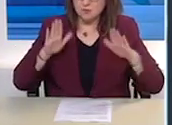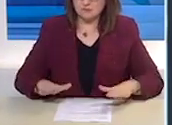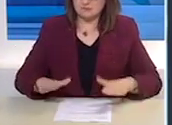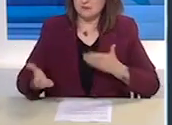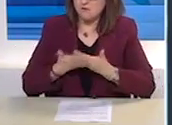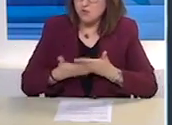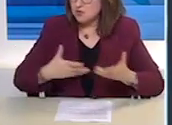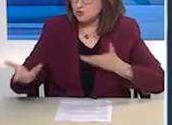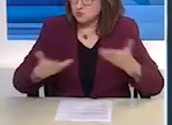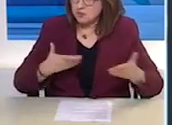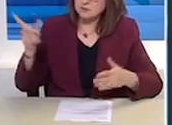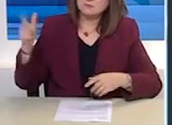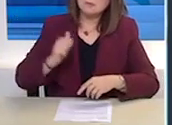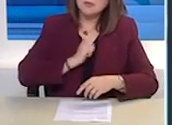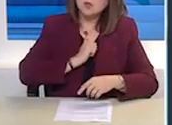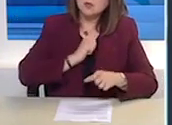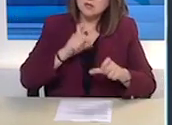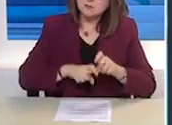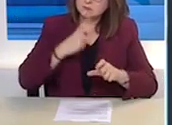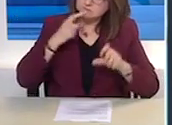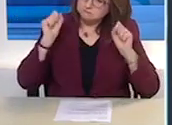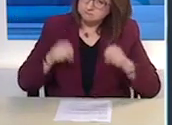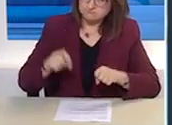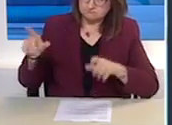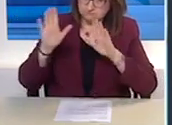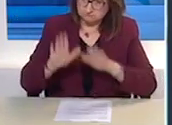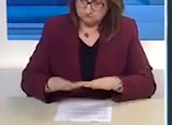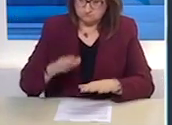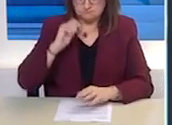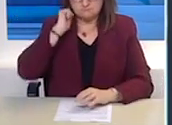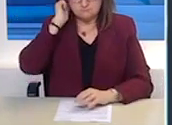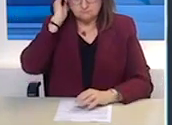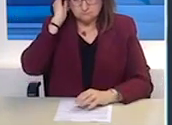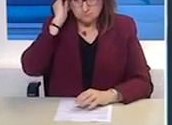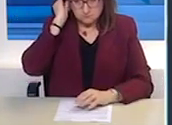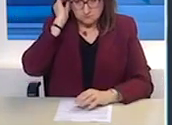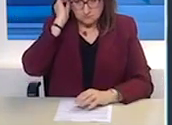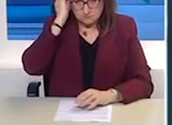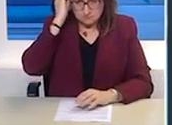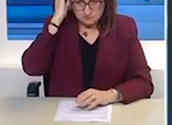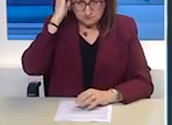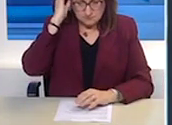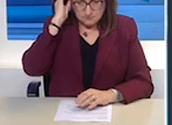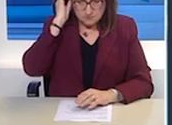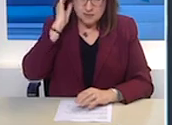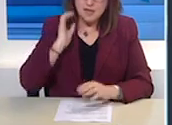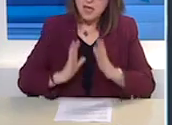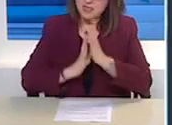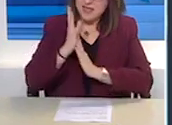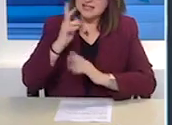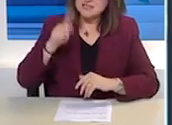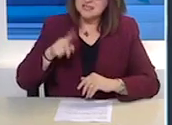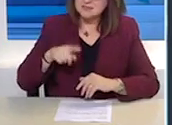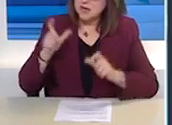πλοίο. Η διαχείριση των συγκεκριμένων σε σχέση με την επόμενη μέρα σημαίνει ότι μόλις ολοκληρωθεί η καραντίνα των 14 ημερών